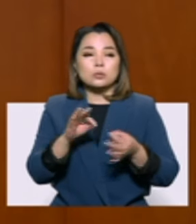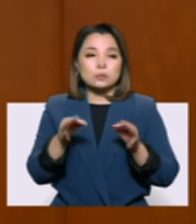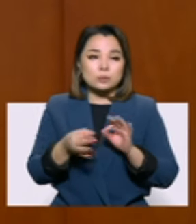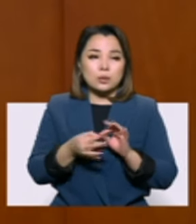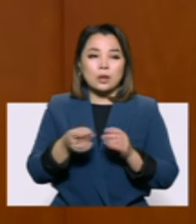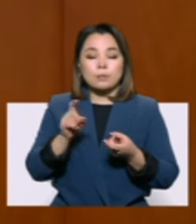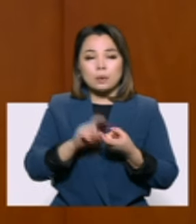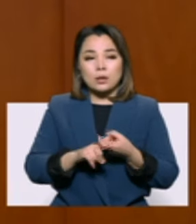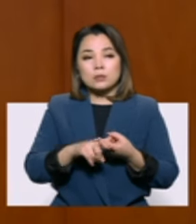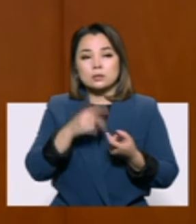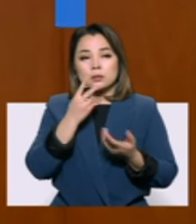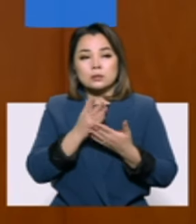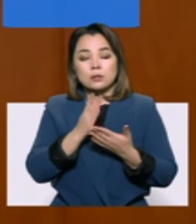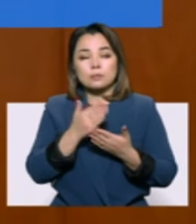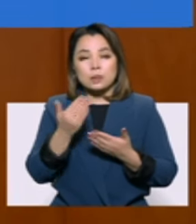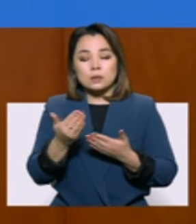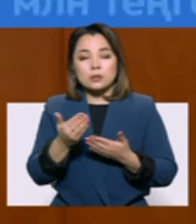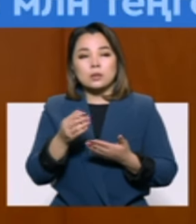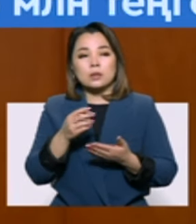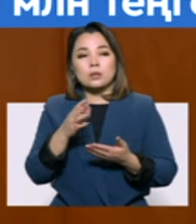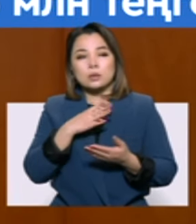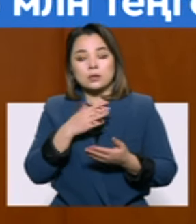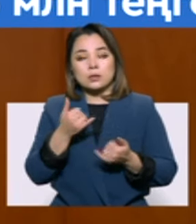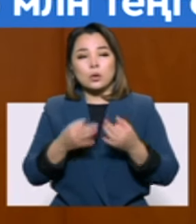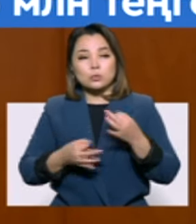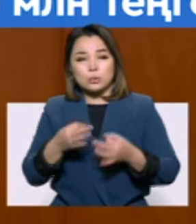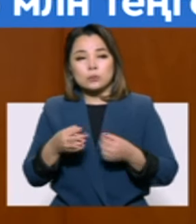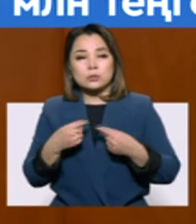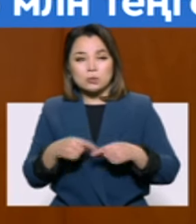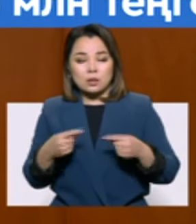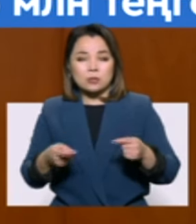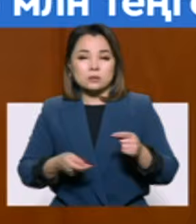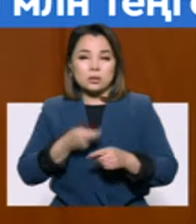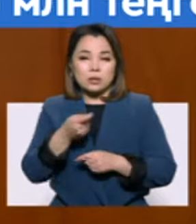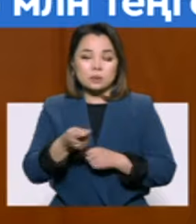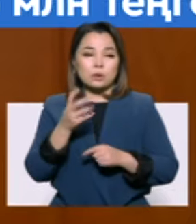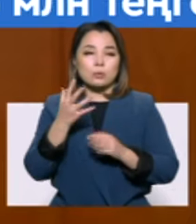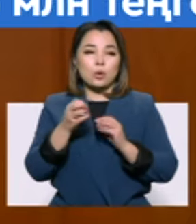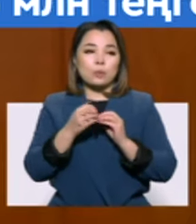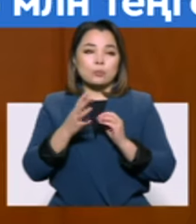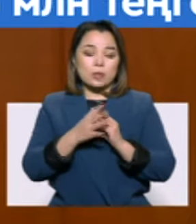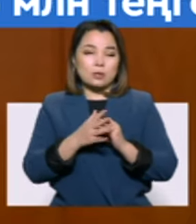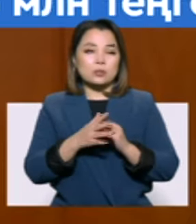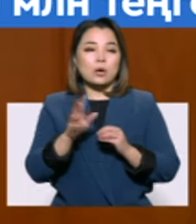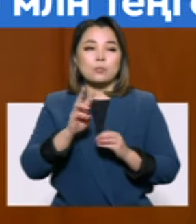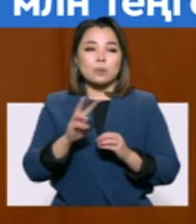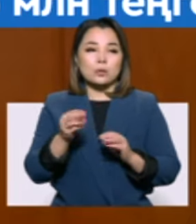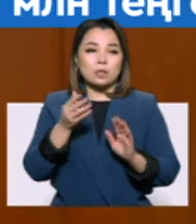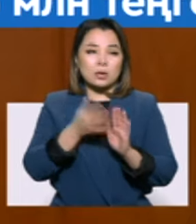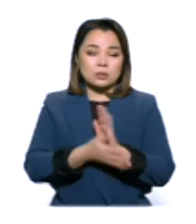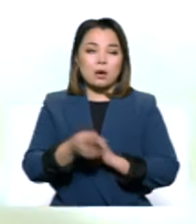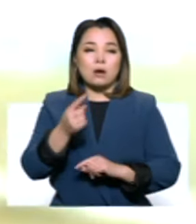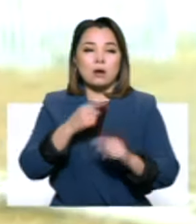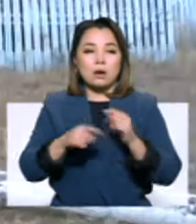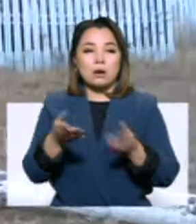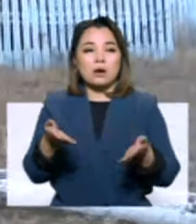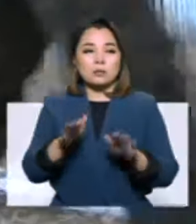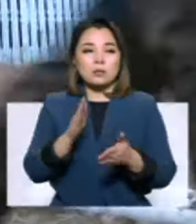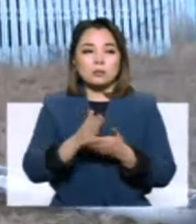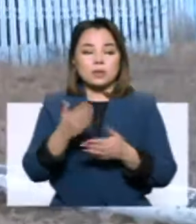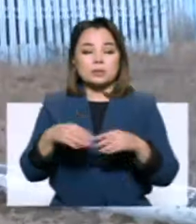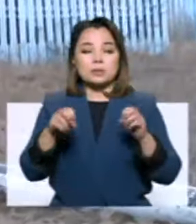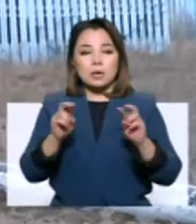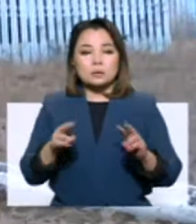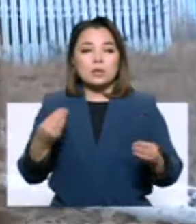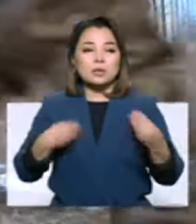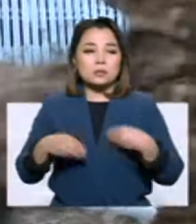байланысты болады, одан біреу сотқа береді. Сөйте-сөйте біз 515 миллионды ғана игердік те қалғанын қайтарып бердік. Ал арнайы